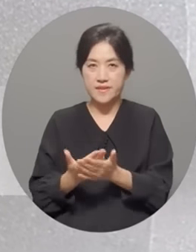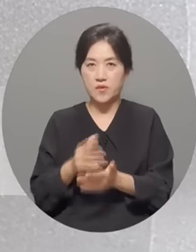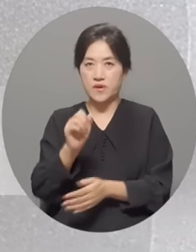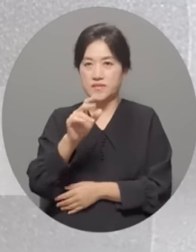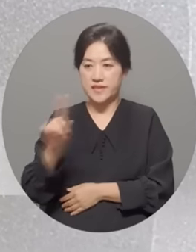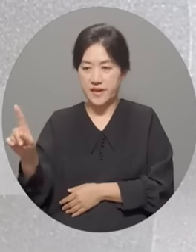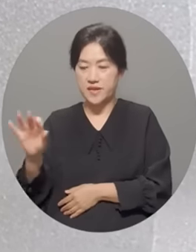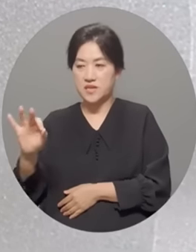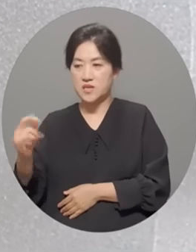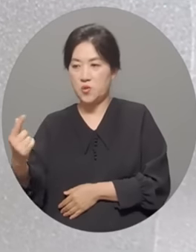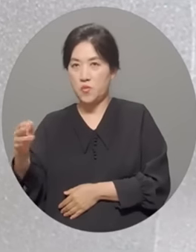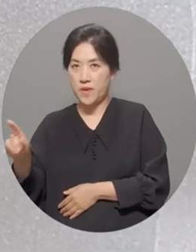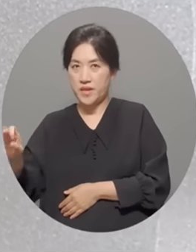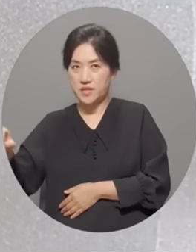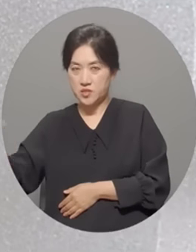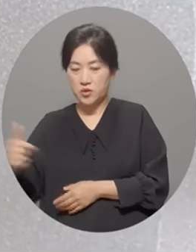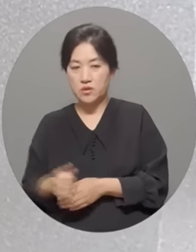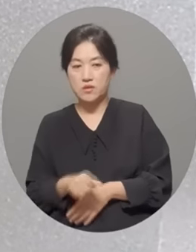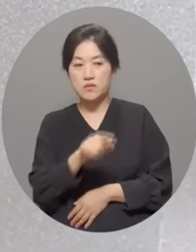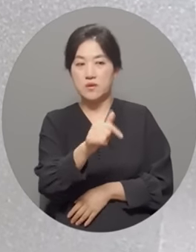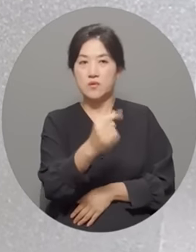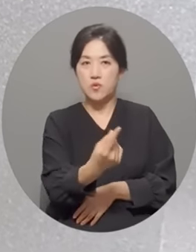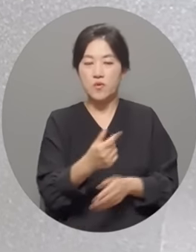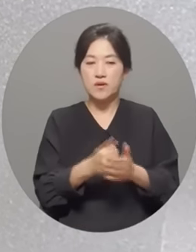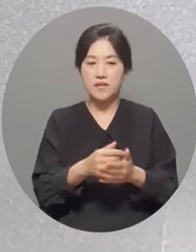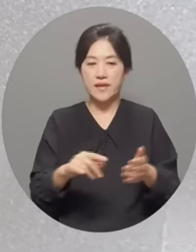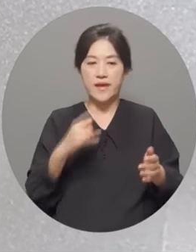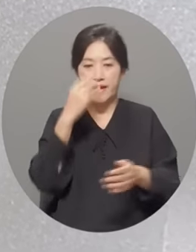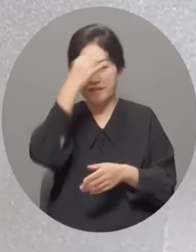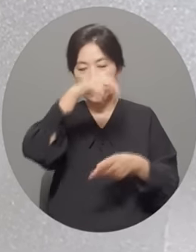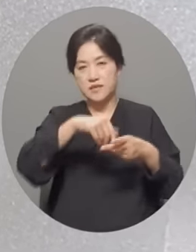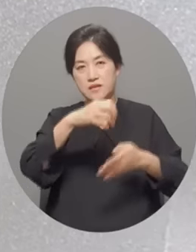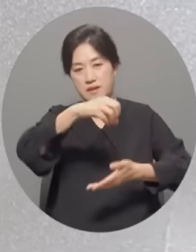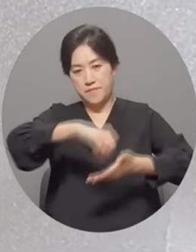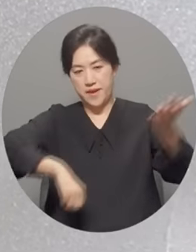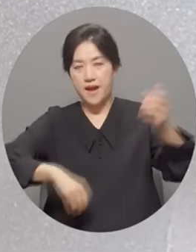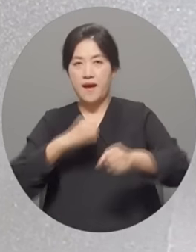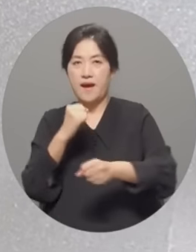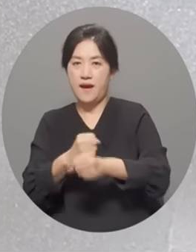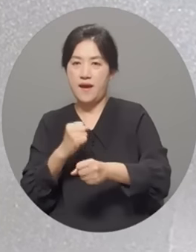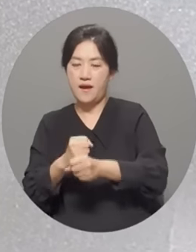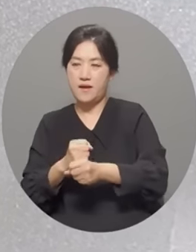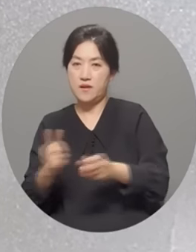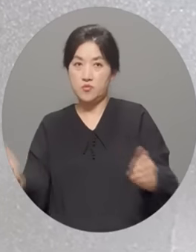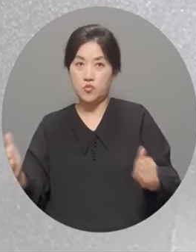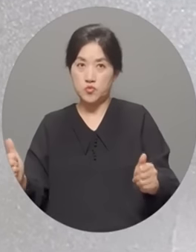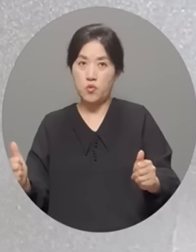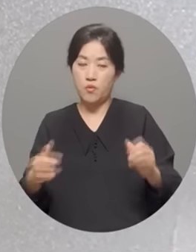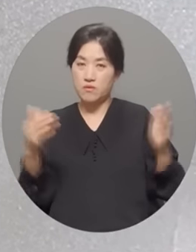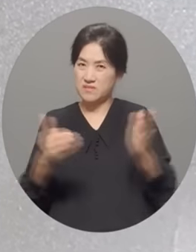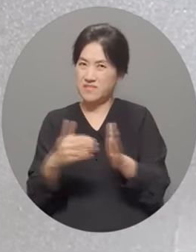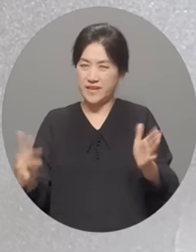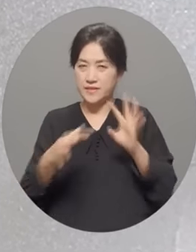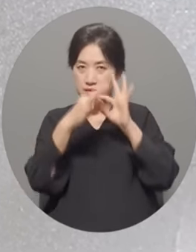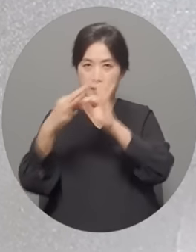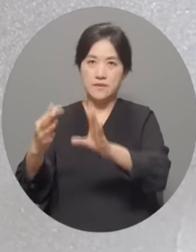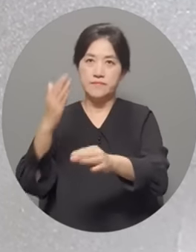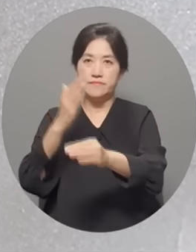노관장 자기들 건물에서 아트센터를 빼라 낸 퇴거 소송은 여전히 진행 중입니다 MBC 뉴스 윤상입니다